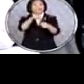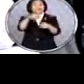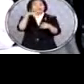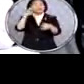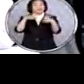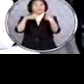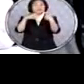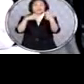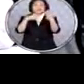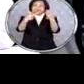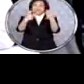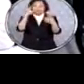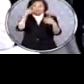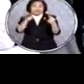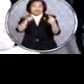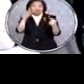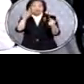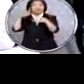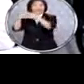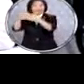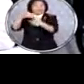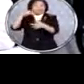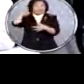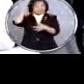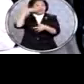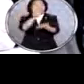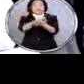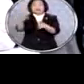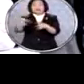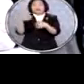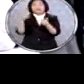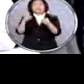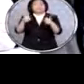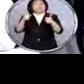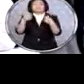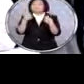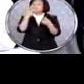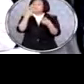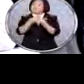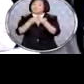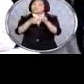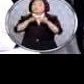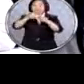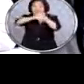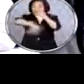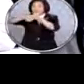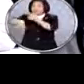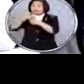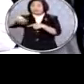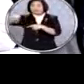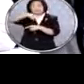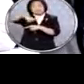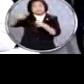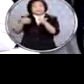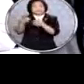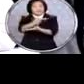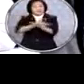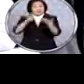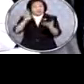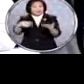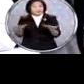九二共识，中国到时候一定不愿跟您协商，那您的两岸对话工作小组还能运作吗？届